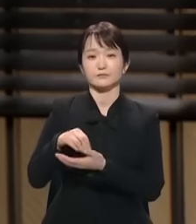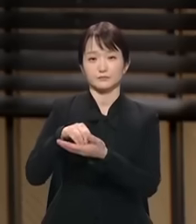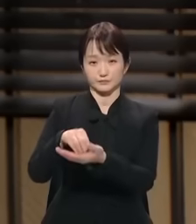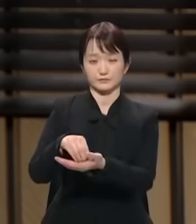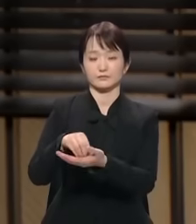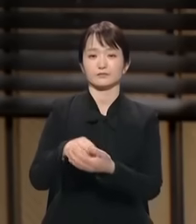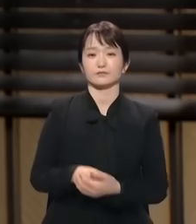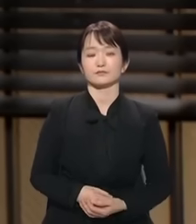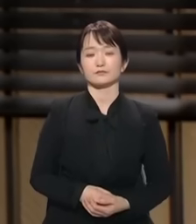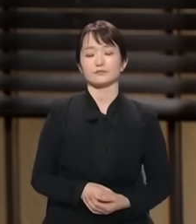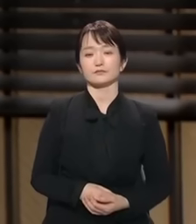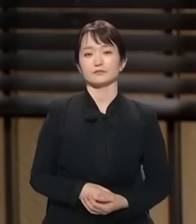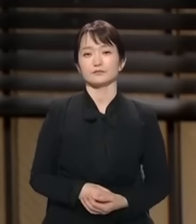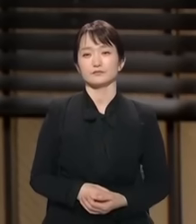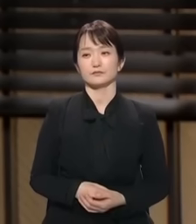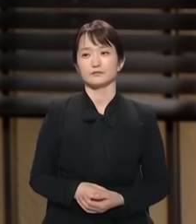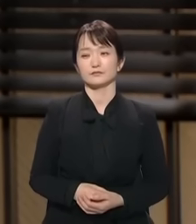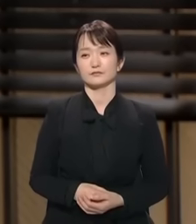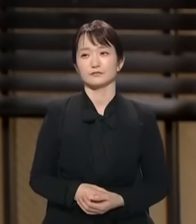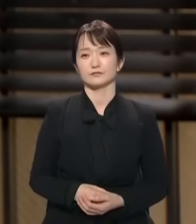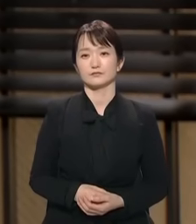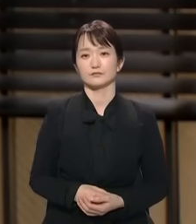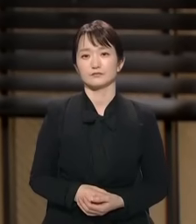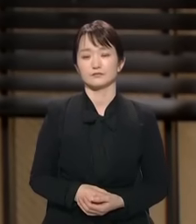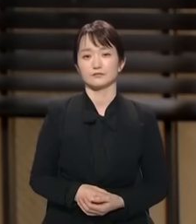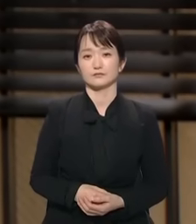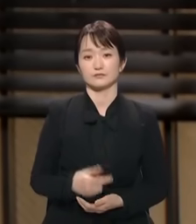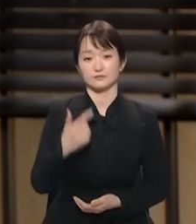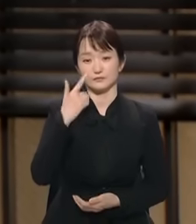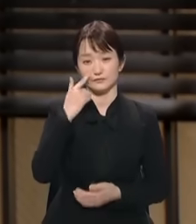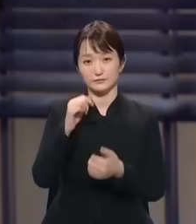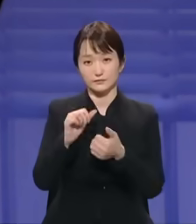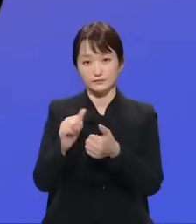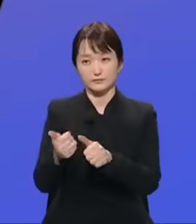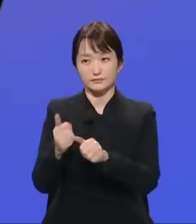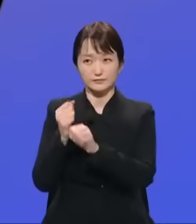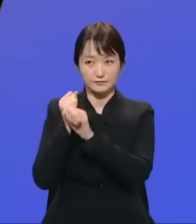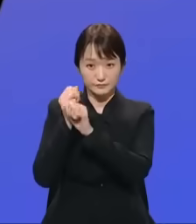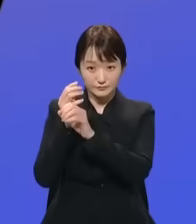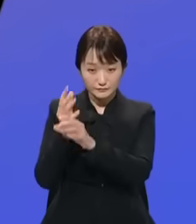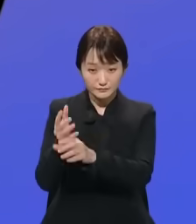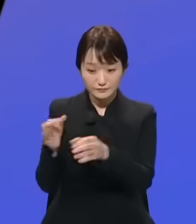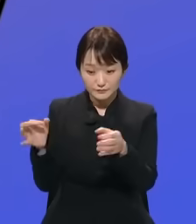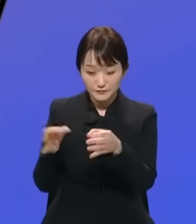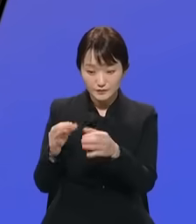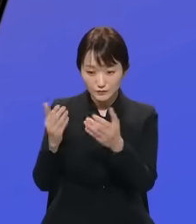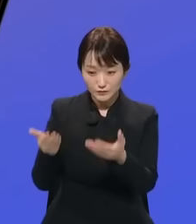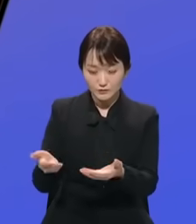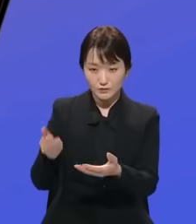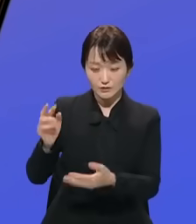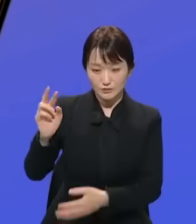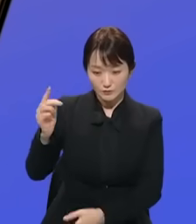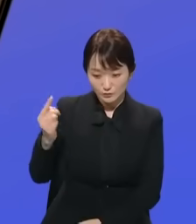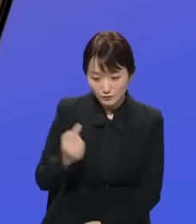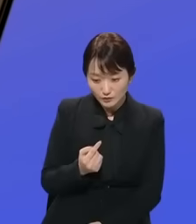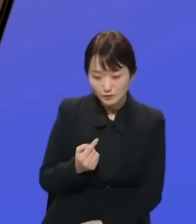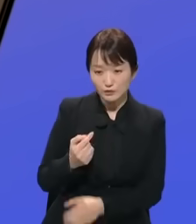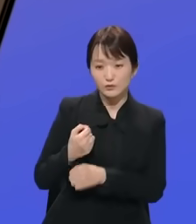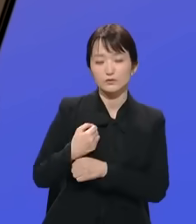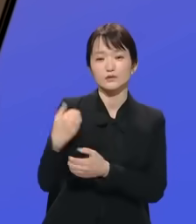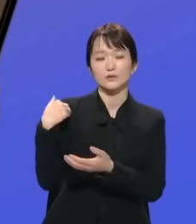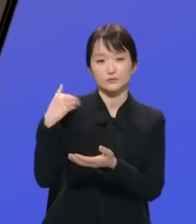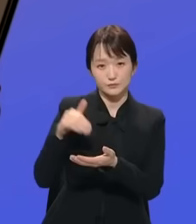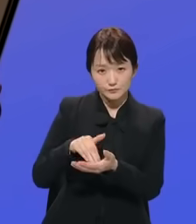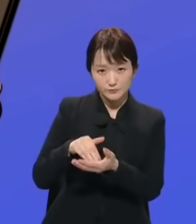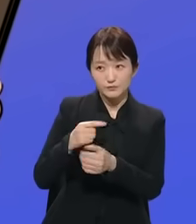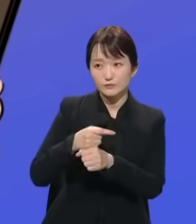사연자분은. 군대를 갔다 입대해 있는 중에 아버님이 돌아가셔서 장례식을 치르러 이제 잠시 휴가를 얻어서 나왔다가 군대에 복귀를 했던 거죠.